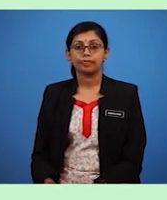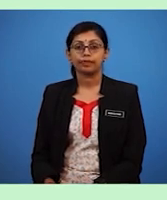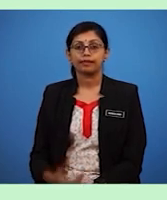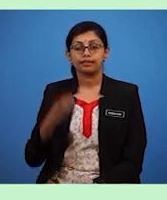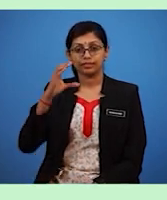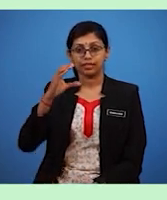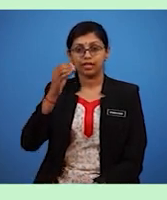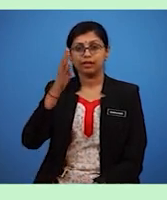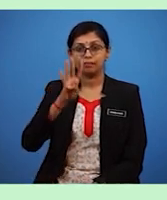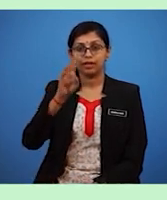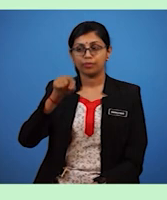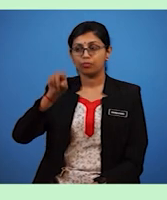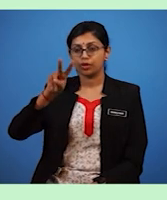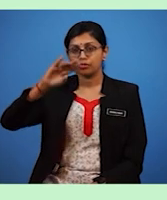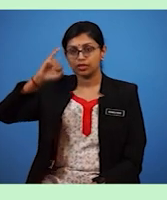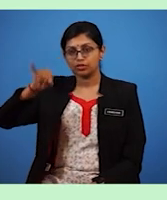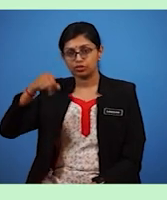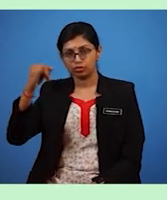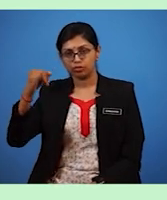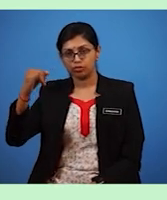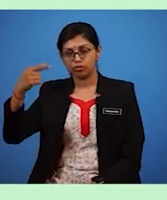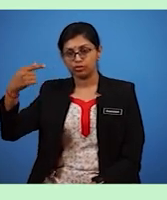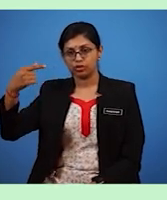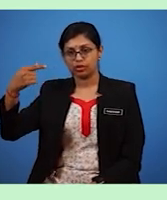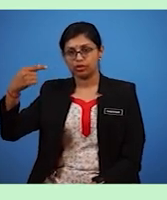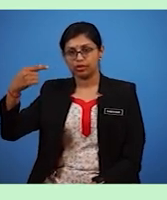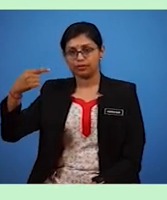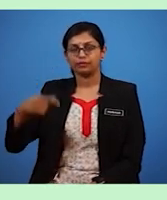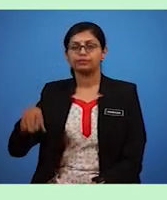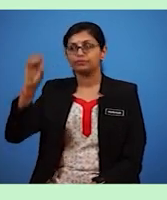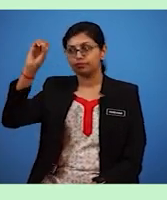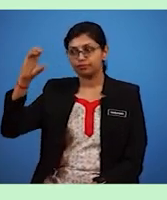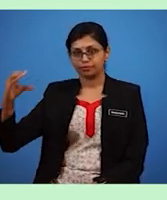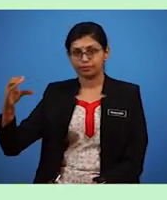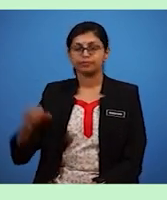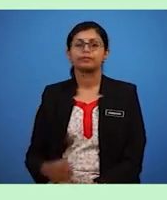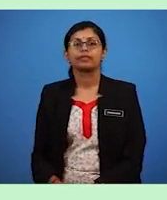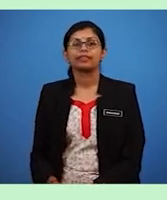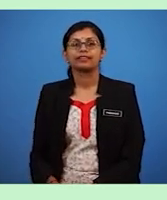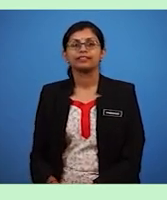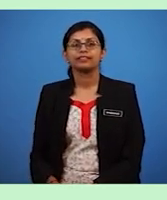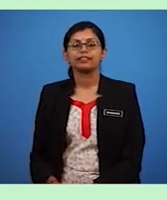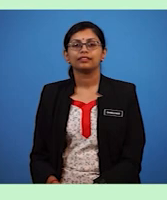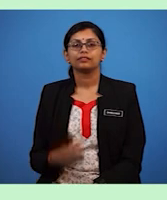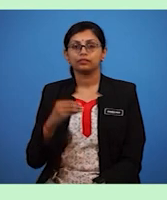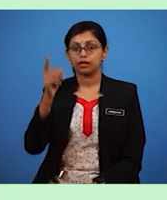4.2 joule per gram per darjah Celsius. Dan